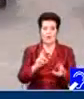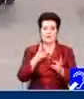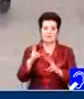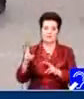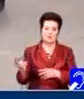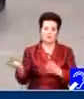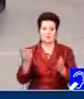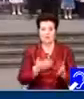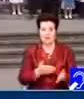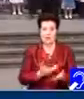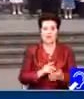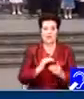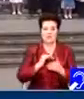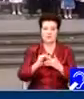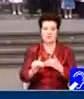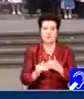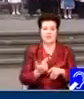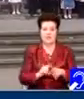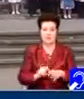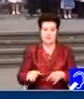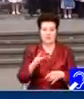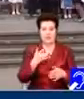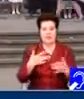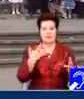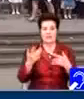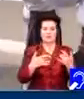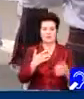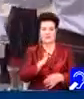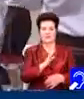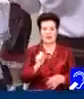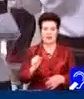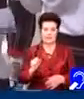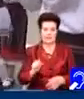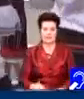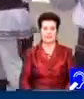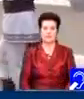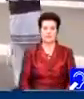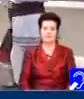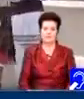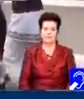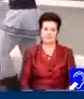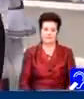fost invitați rând pe rând în scena improvizată din fața teatrului Vasile Alexandrii.